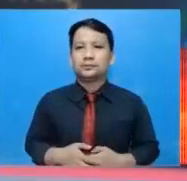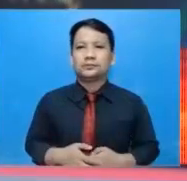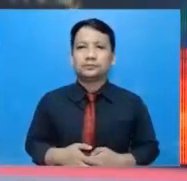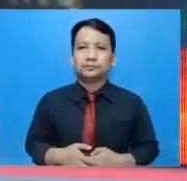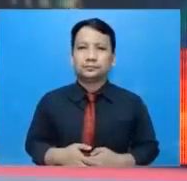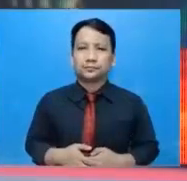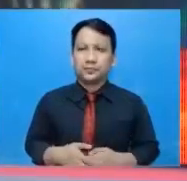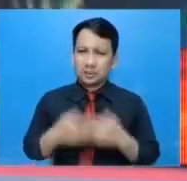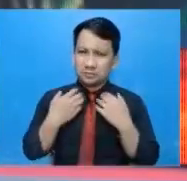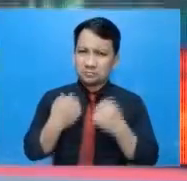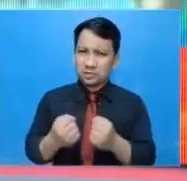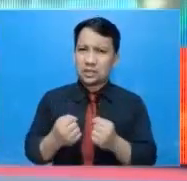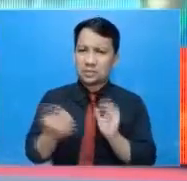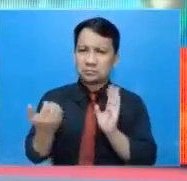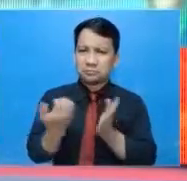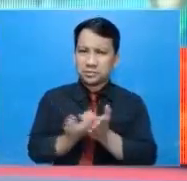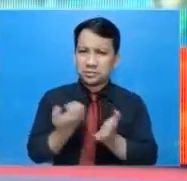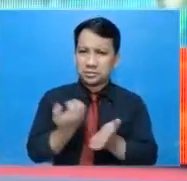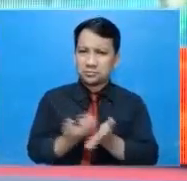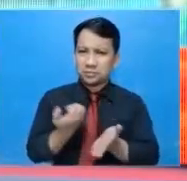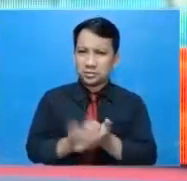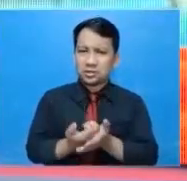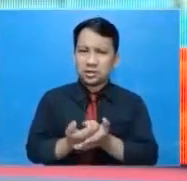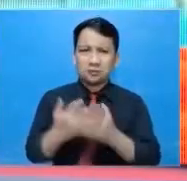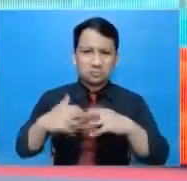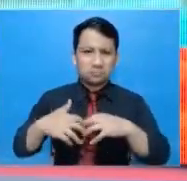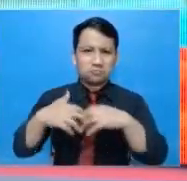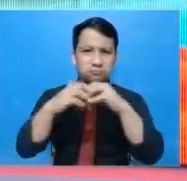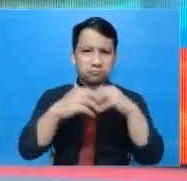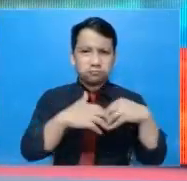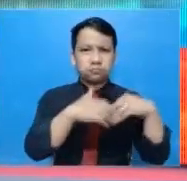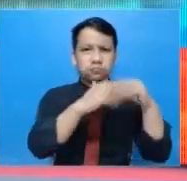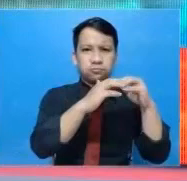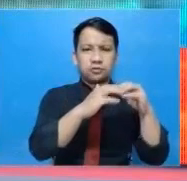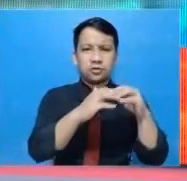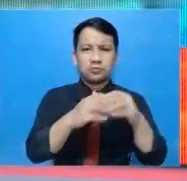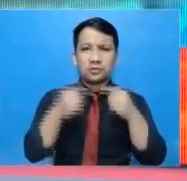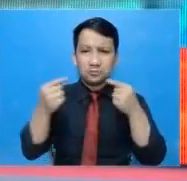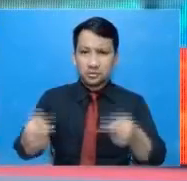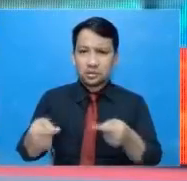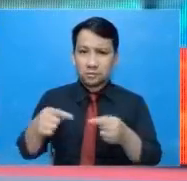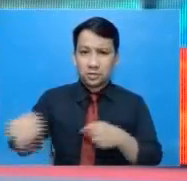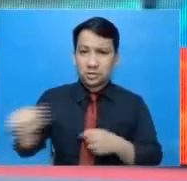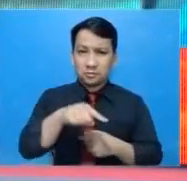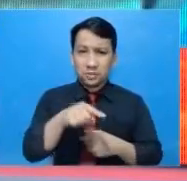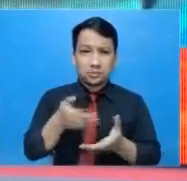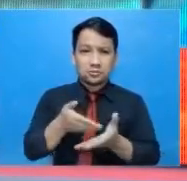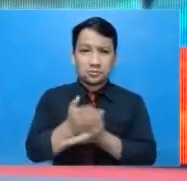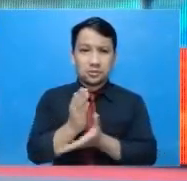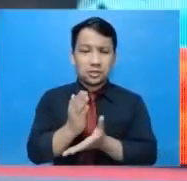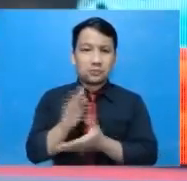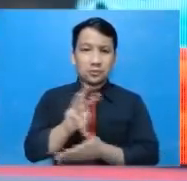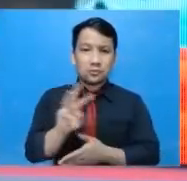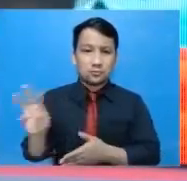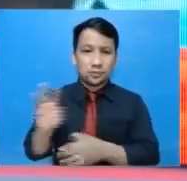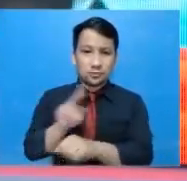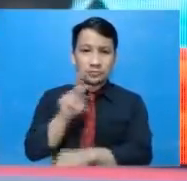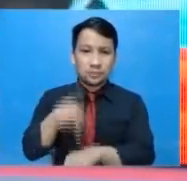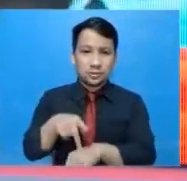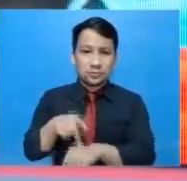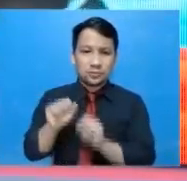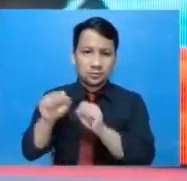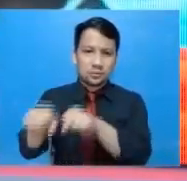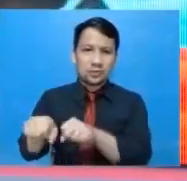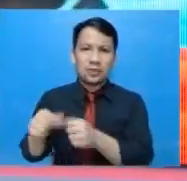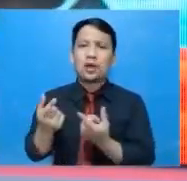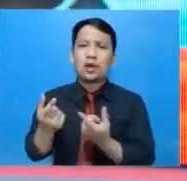Malakas na ekonomiya, mga infrastruktura at pakikipaglaban sa ating karapatan sa West Philippine Sea. Ilan lang yan